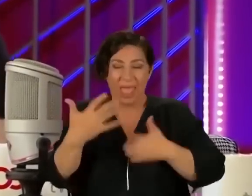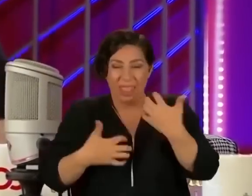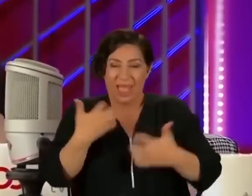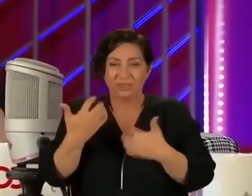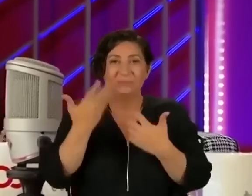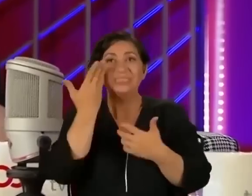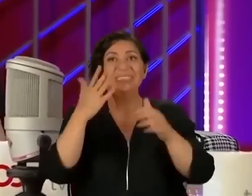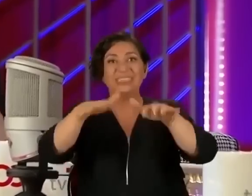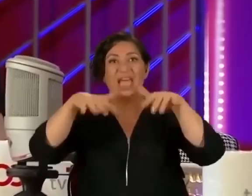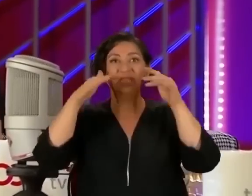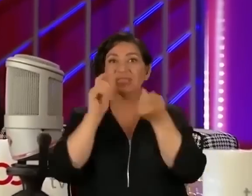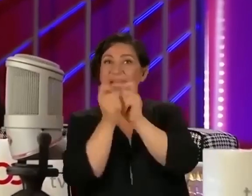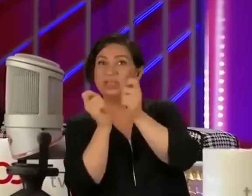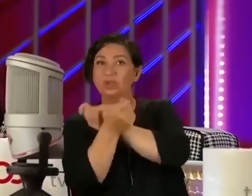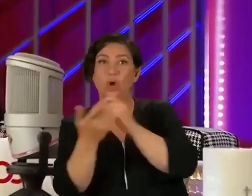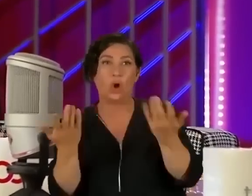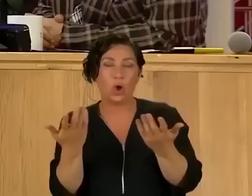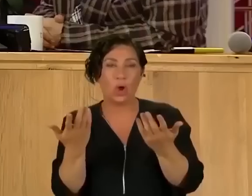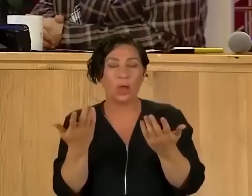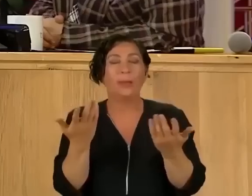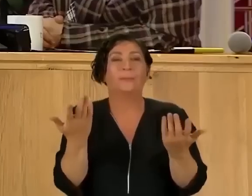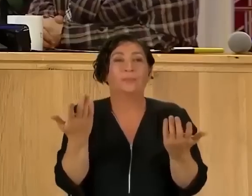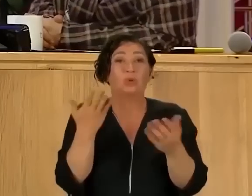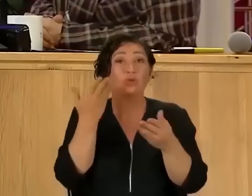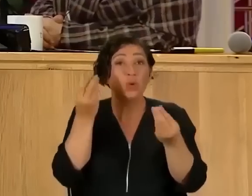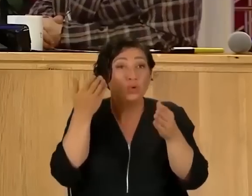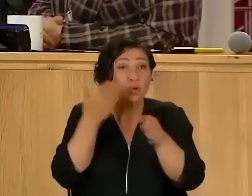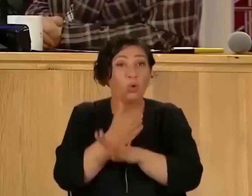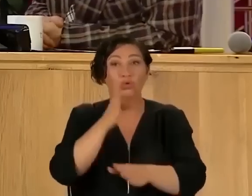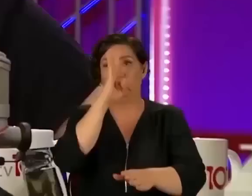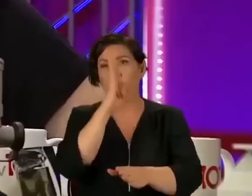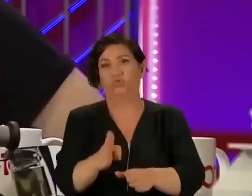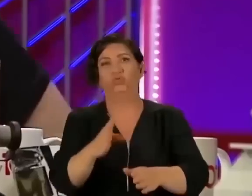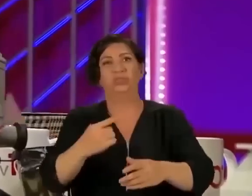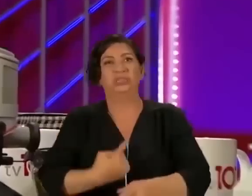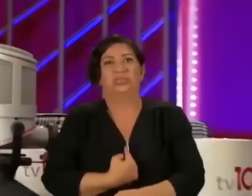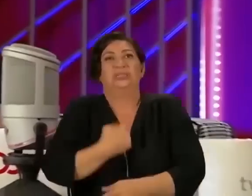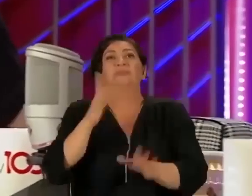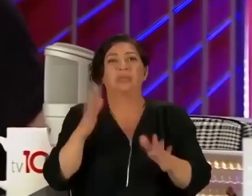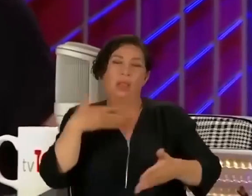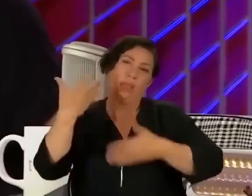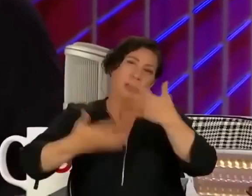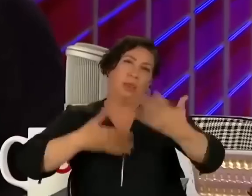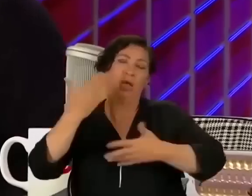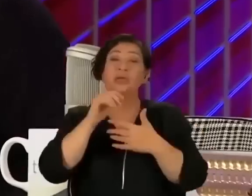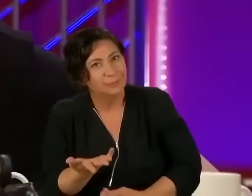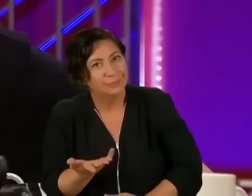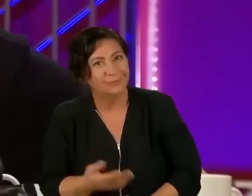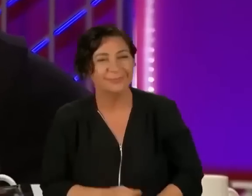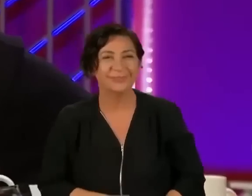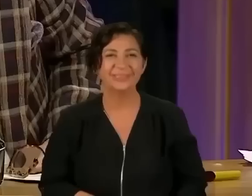enerjiye göre seyircinin tepkisi daha da değişebiliyor yani. Yani çok doğru anlatıp dümdüz hissetmeden de anlatabilir. Hissetmeyince hiç